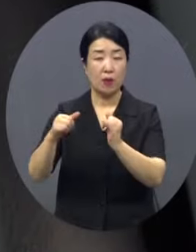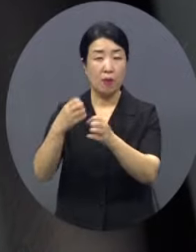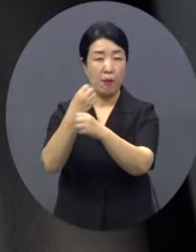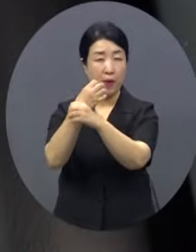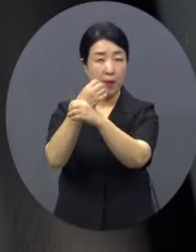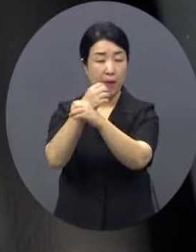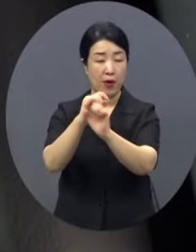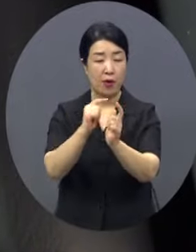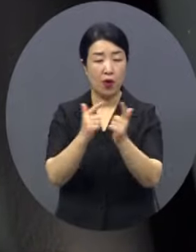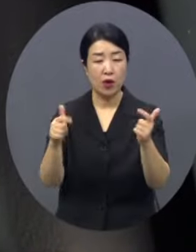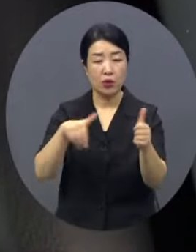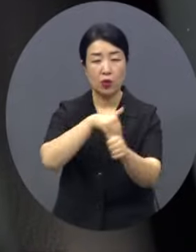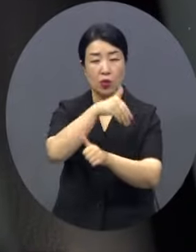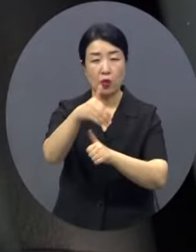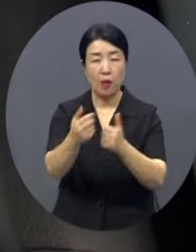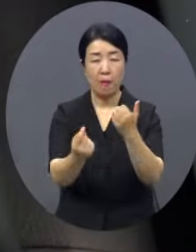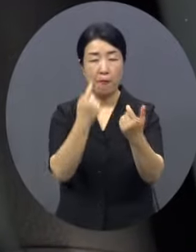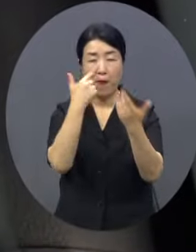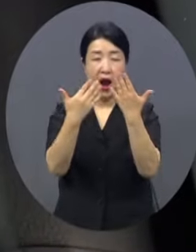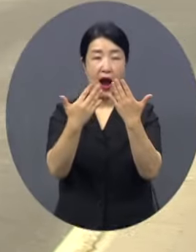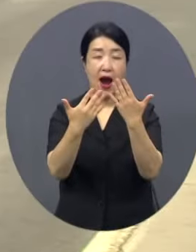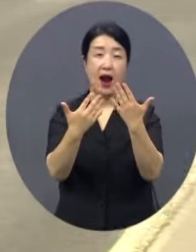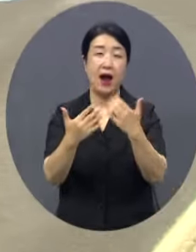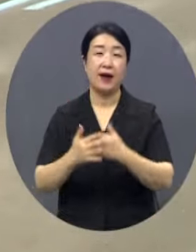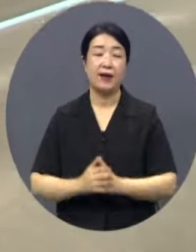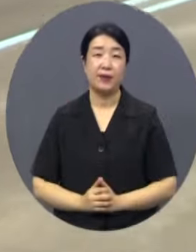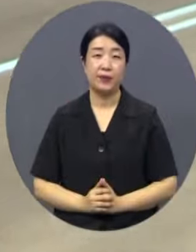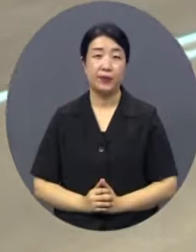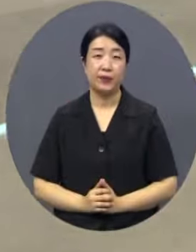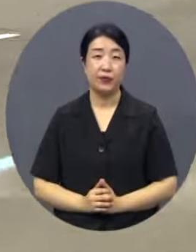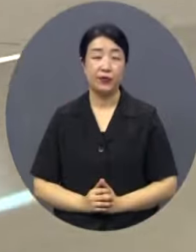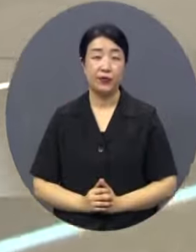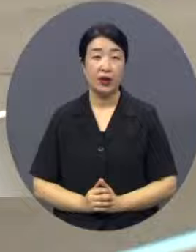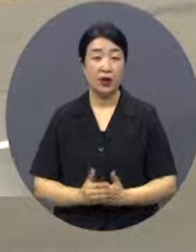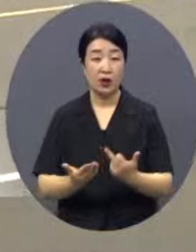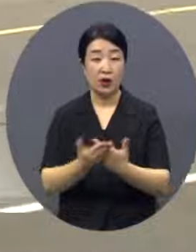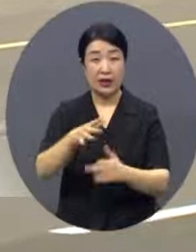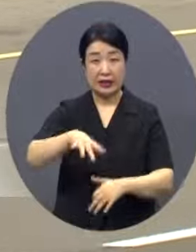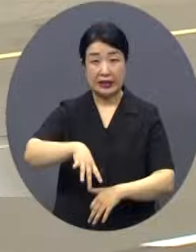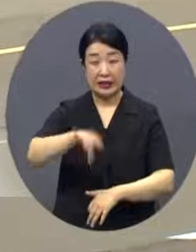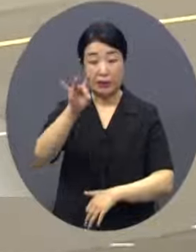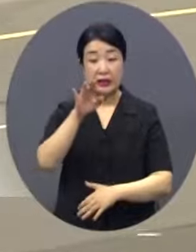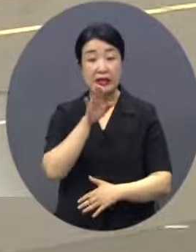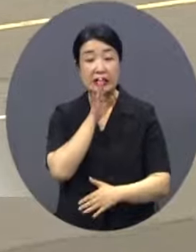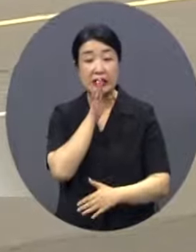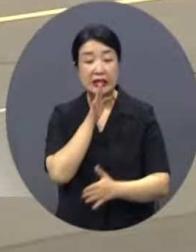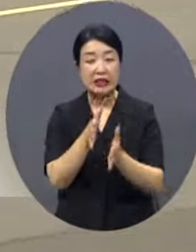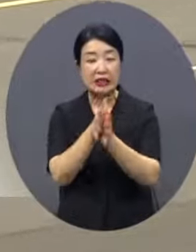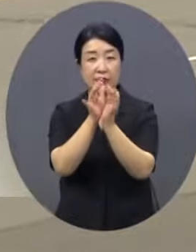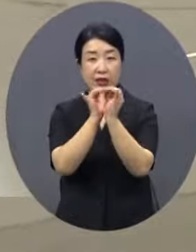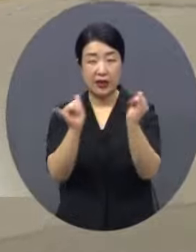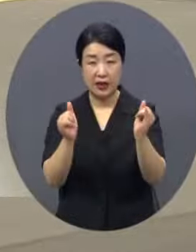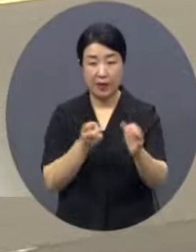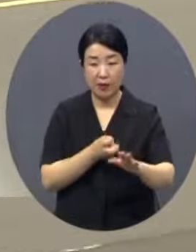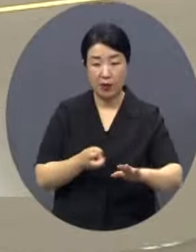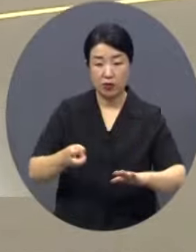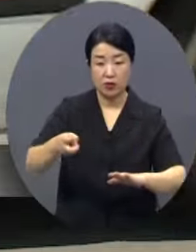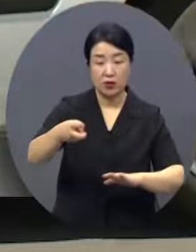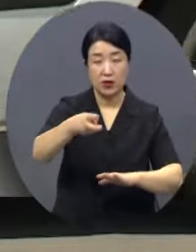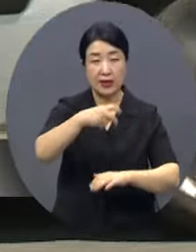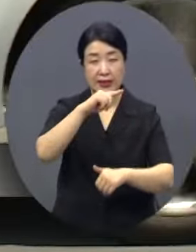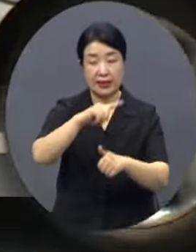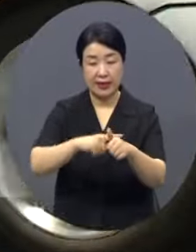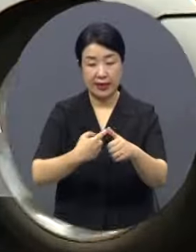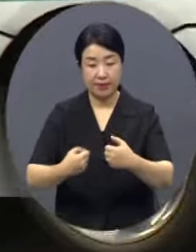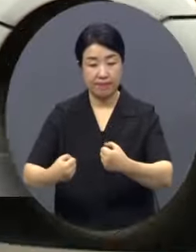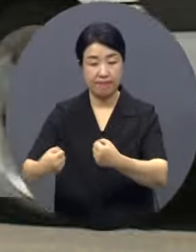등 도로 환경이 입체적으로 보입니다. 제주에서 처음으로 실제 시민들이 이용하는 버스 노선에 투입된